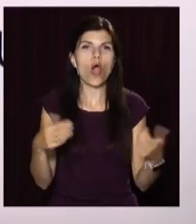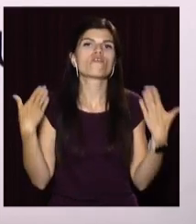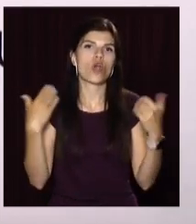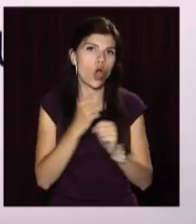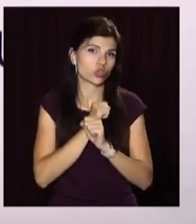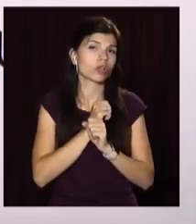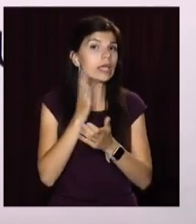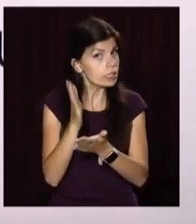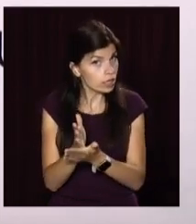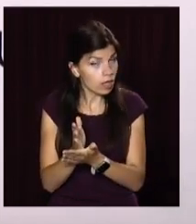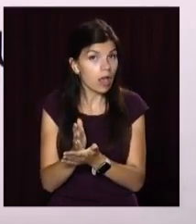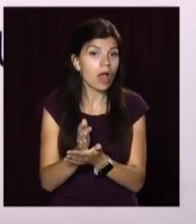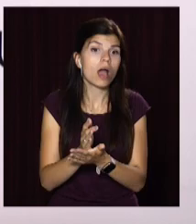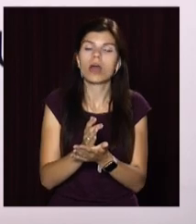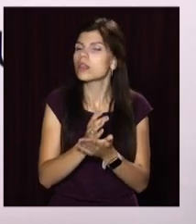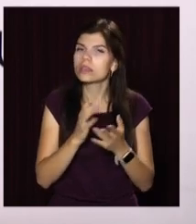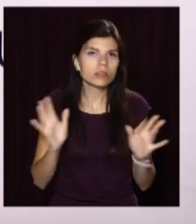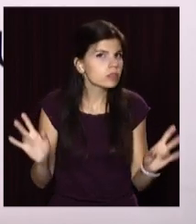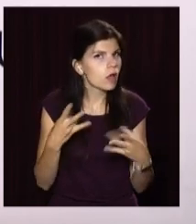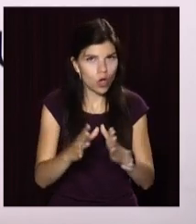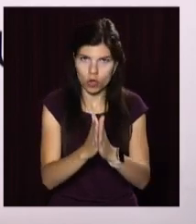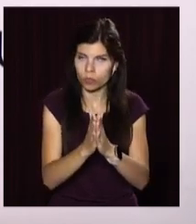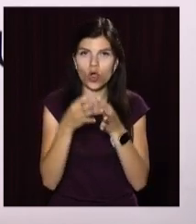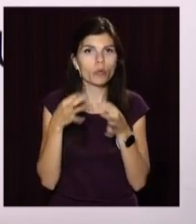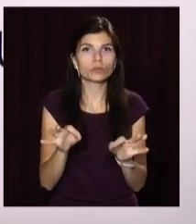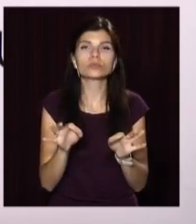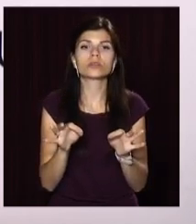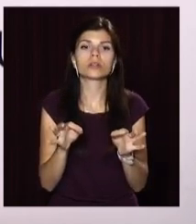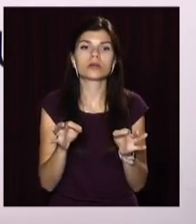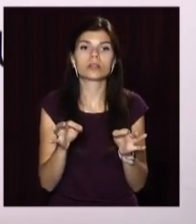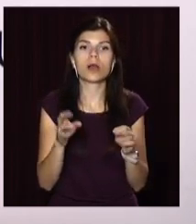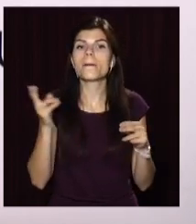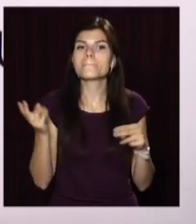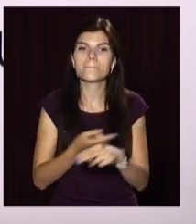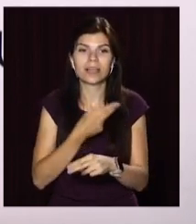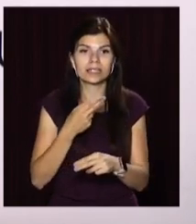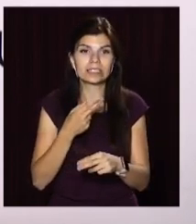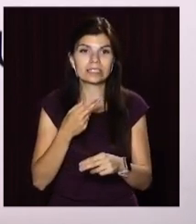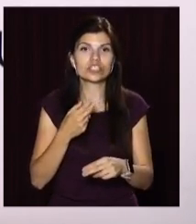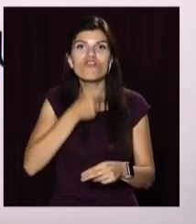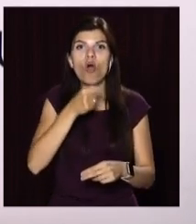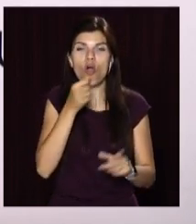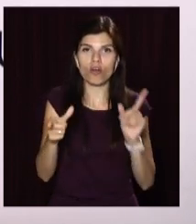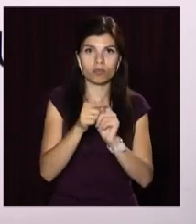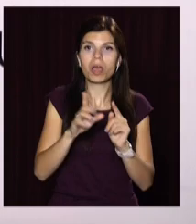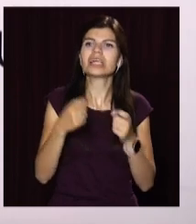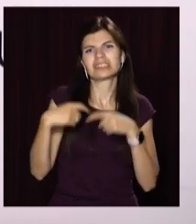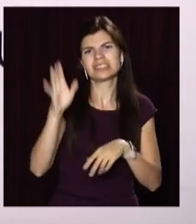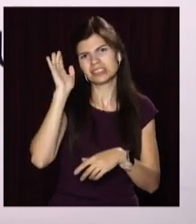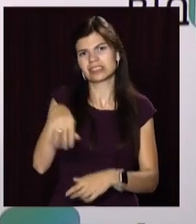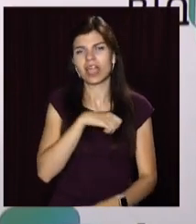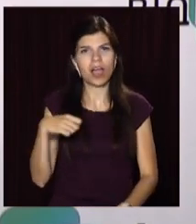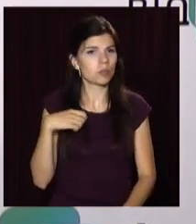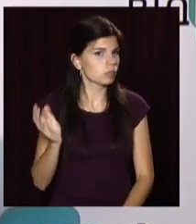відпочивати. В ніякому разі не пускати їх без себе, не ходити, щоб вони не ходили без їхнього